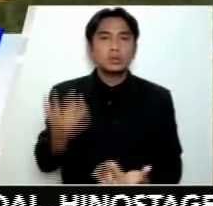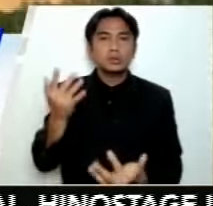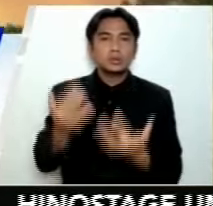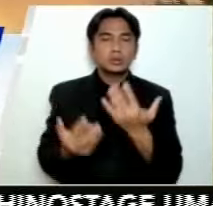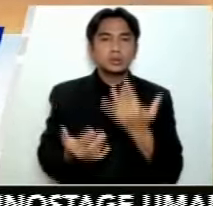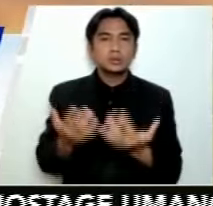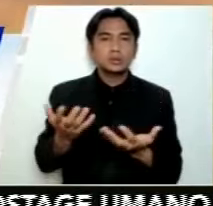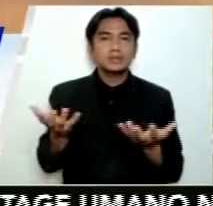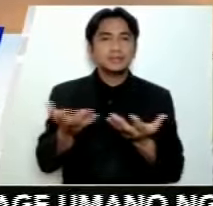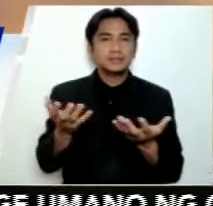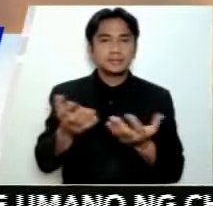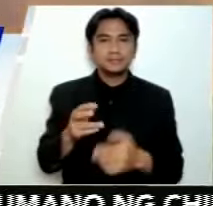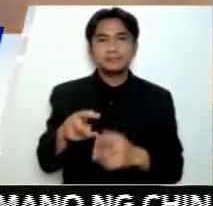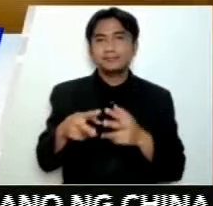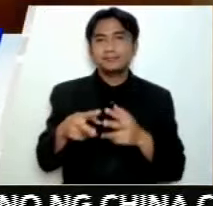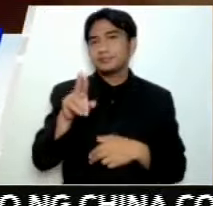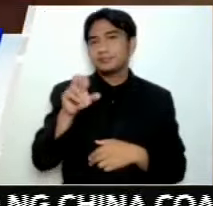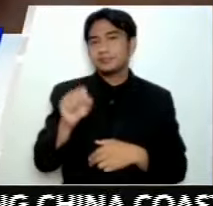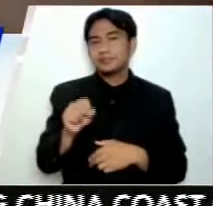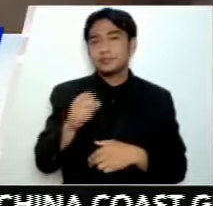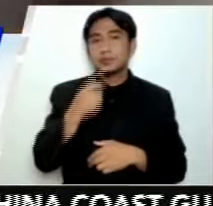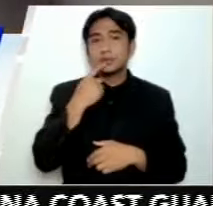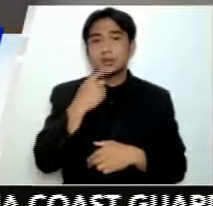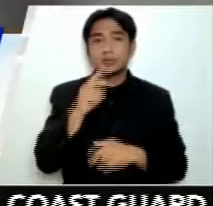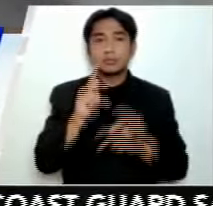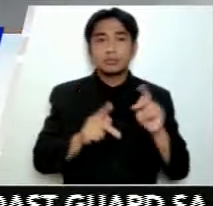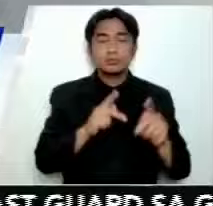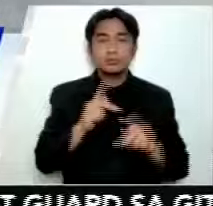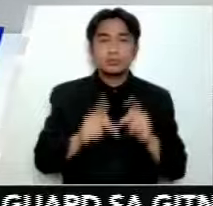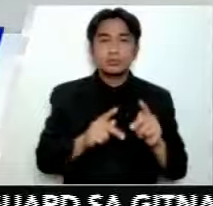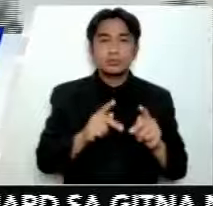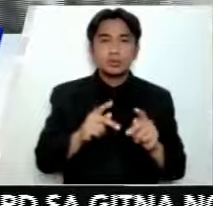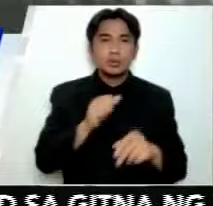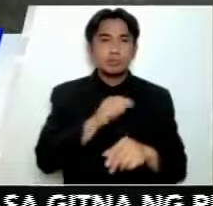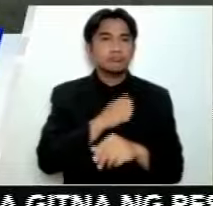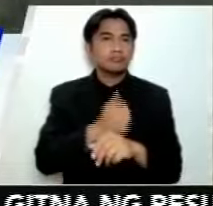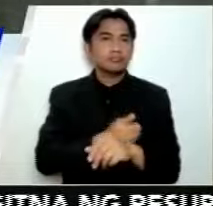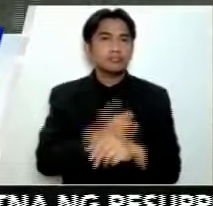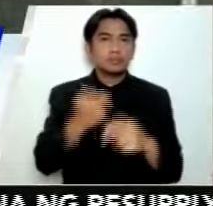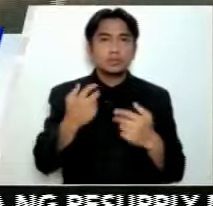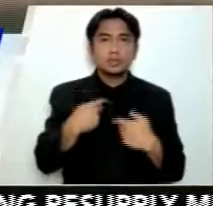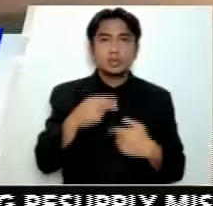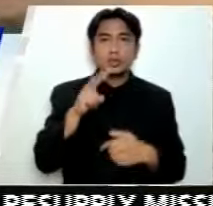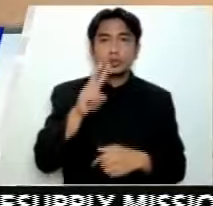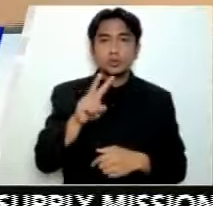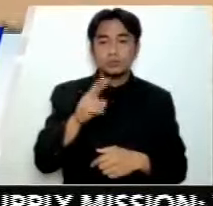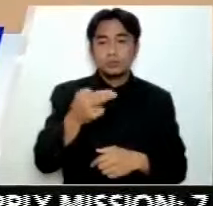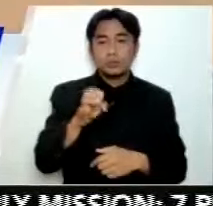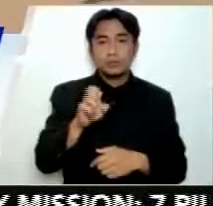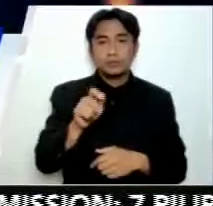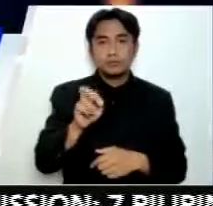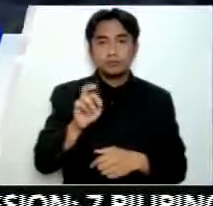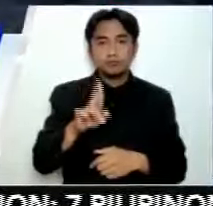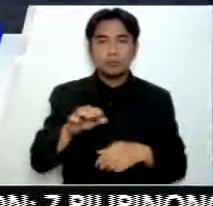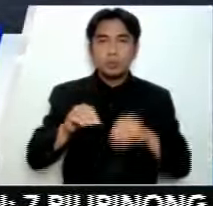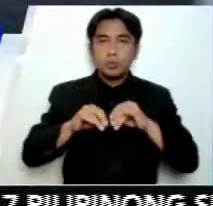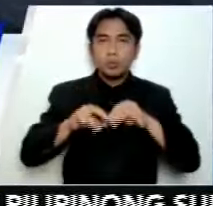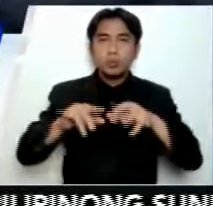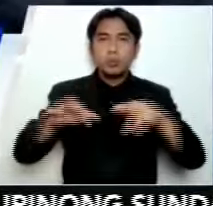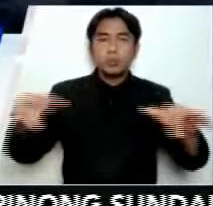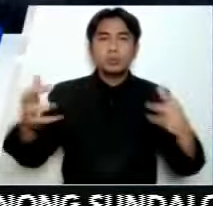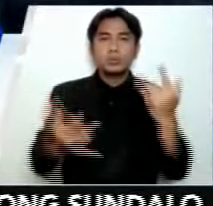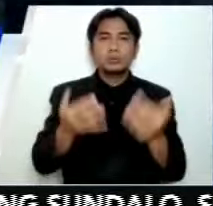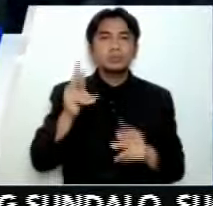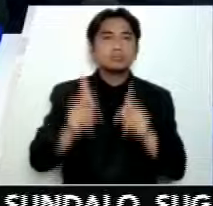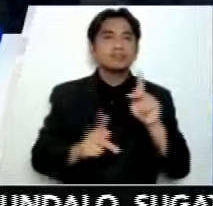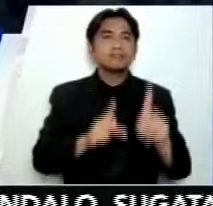America ayon sa mga autoridad halos 2,000 ektarya na ang Nilamon ng apoy pinalikas ang ilang residente